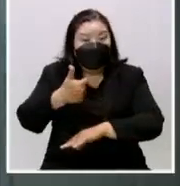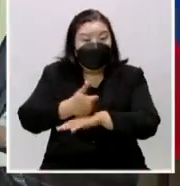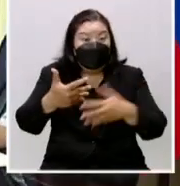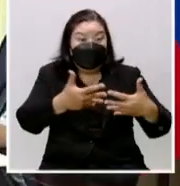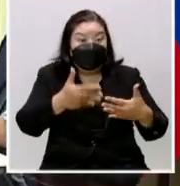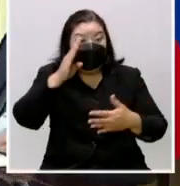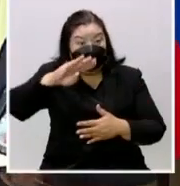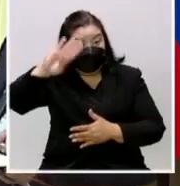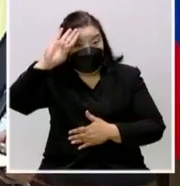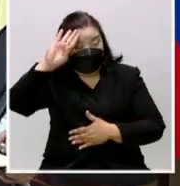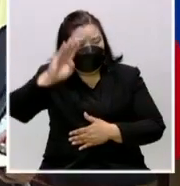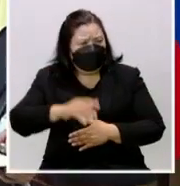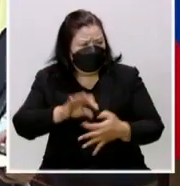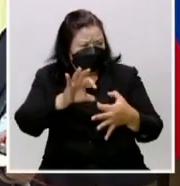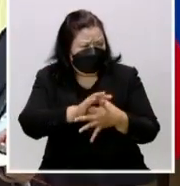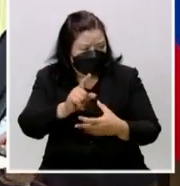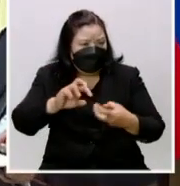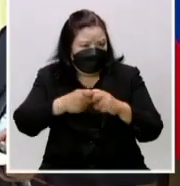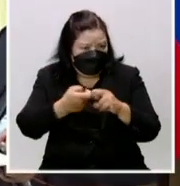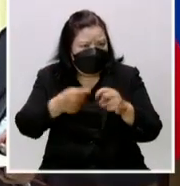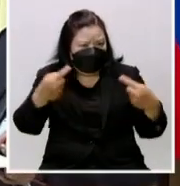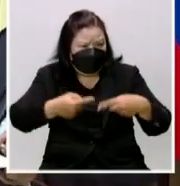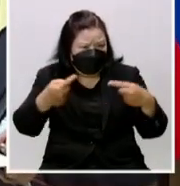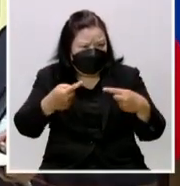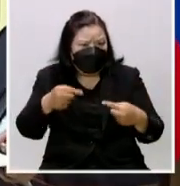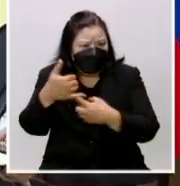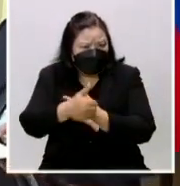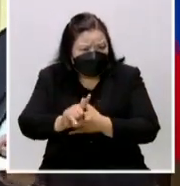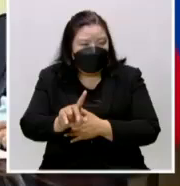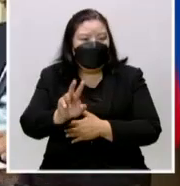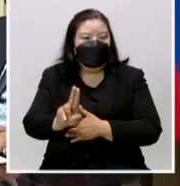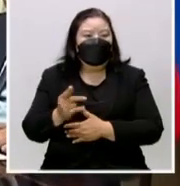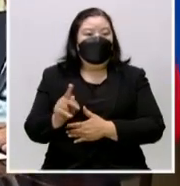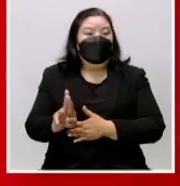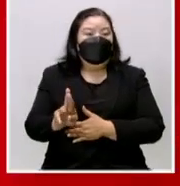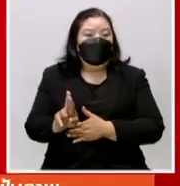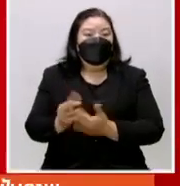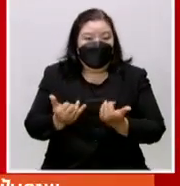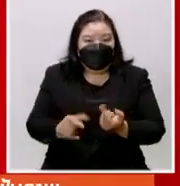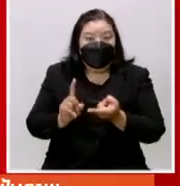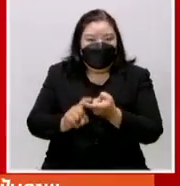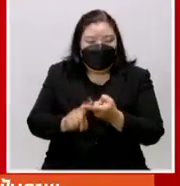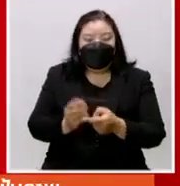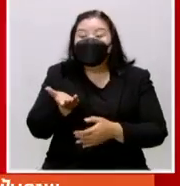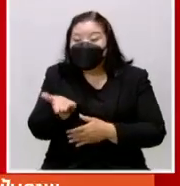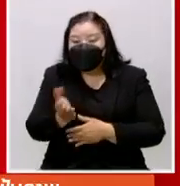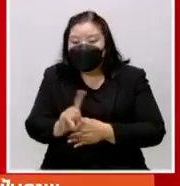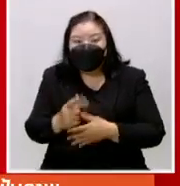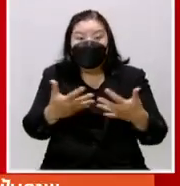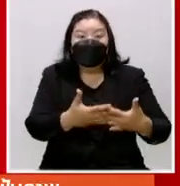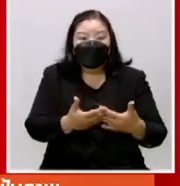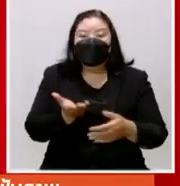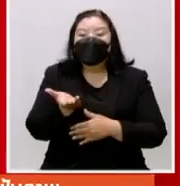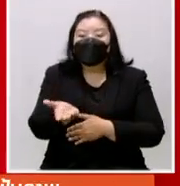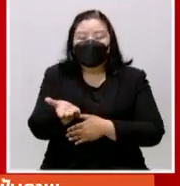หรัฐไปนะคะเกี่ยวกับประเด็นวิกฤตยูเครนล่าสุดค่ะทางรัสเซียเองก็ได้ยื่นข้อเสนออย่างเป็นทางการต่อสหรัฐอเมริกาแล้วนะ